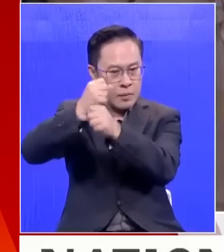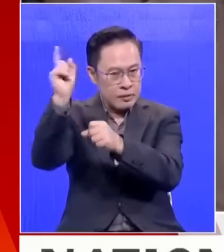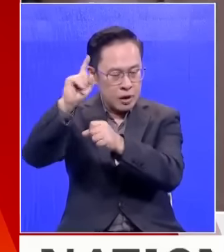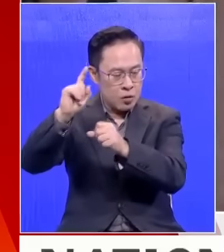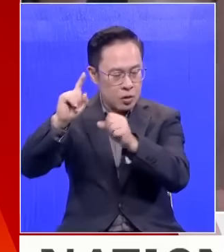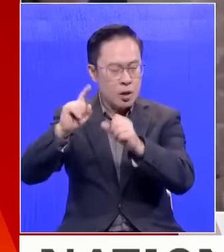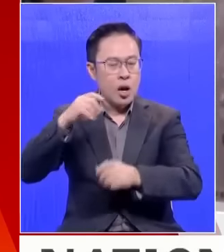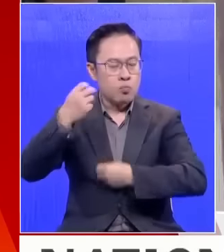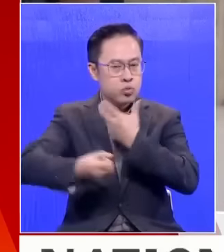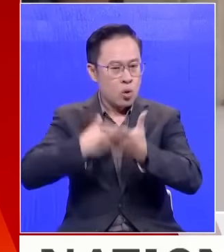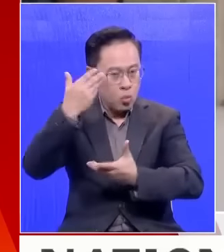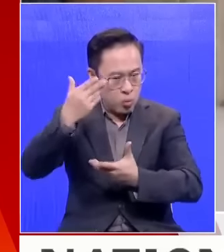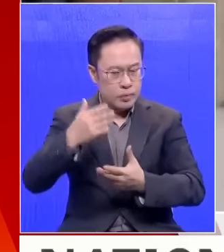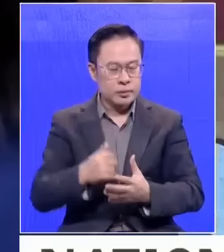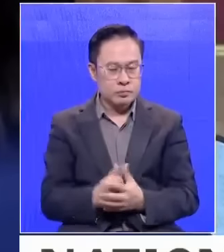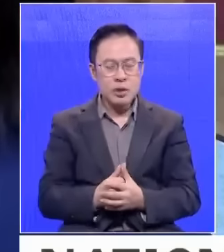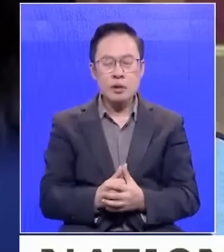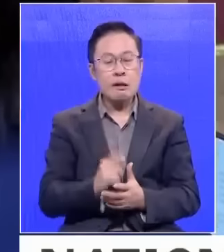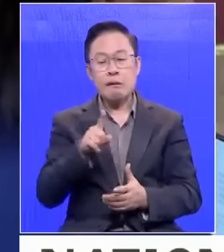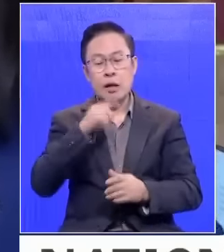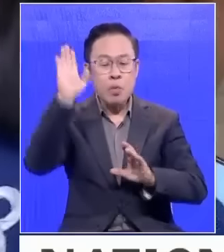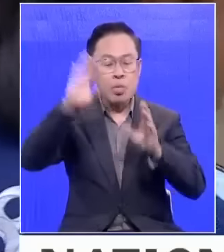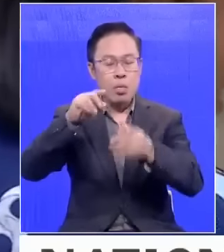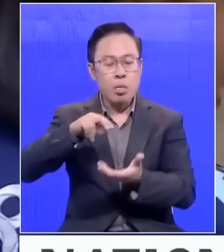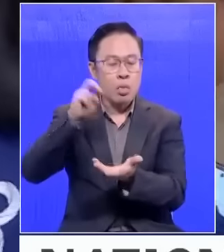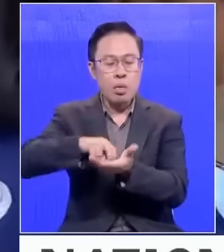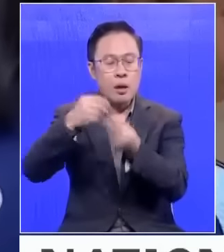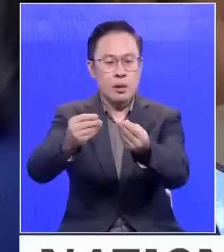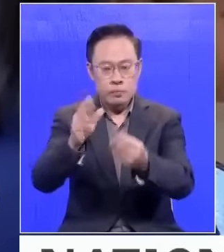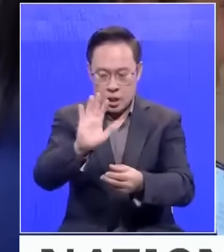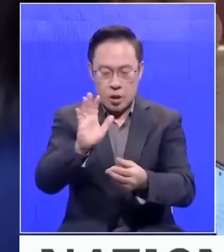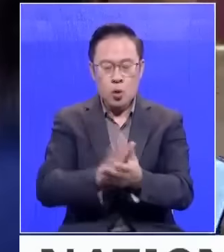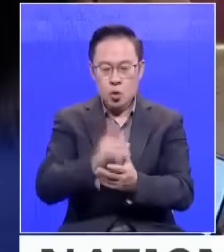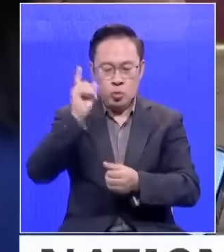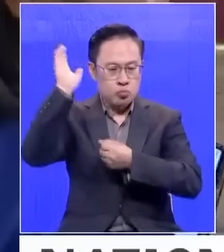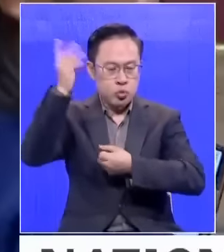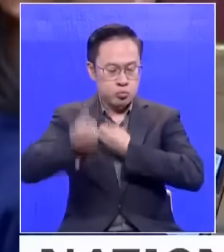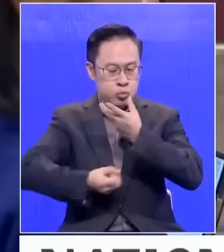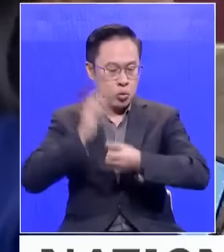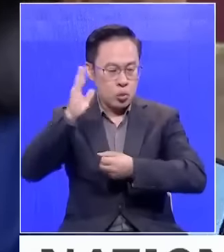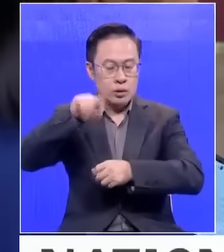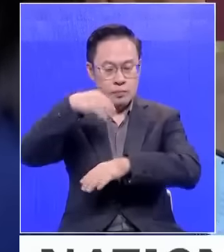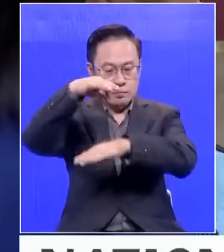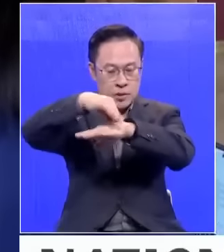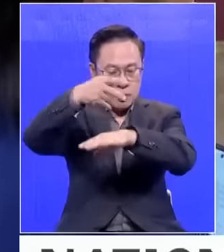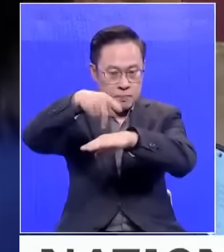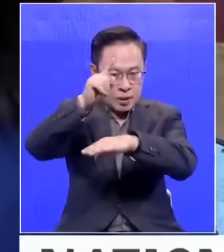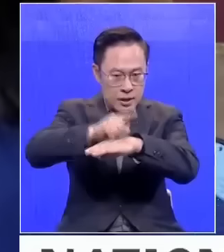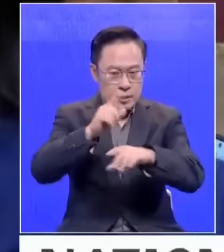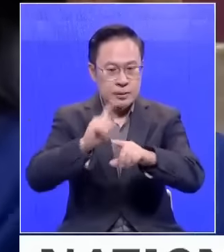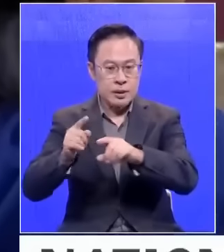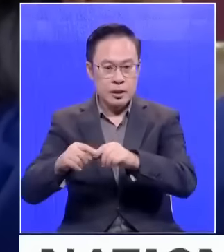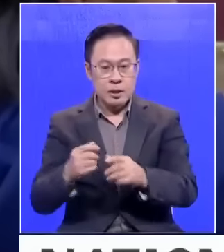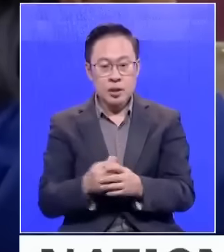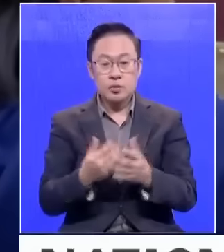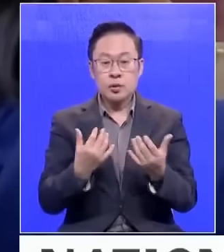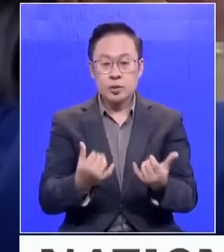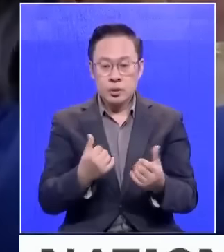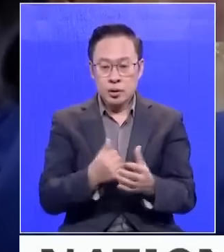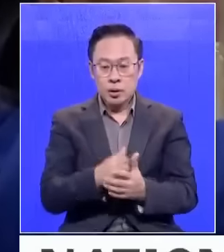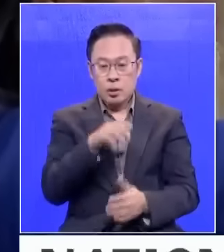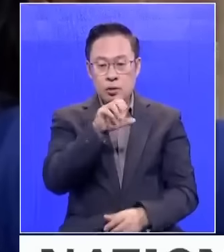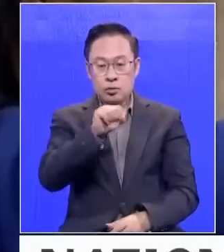ได้บ้างนะคะขณะเดียวกันบอกเลยนะคะว่ายังไม่ได้มีการพูดคุยกับกลุ่มอื่นโดยเฉพาะสว.กลุ่มใหญ่ที่มี